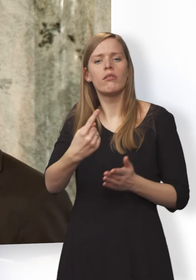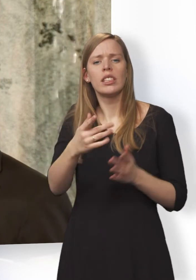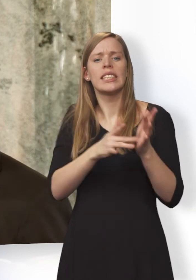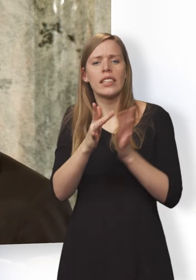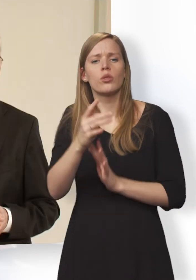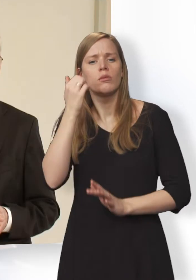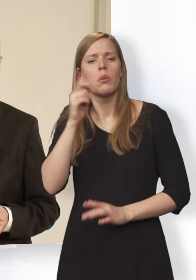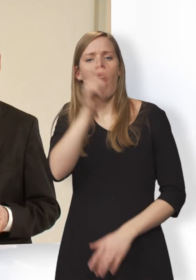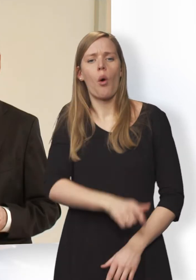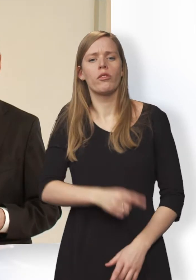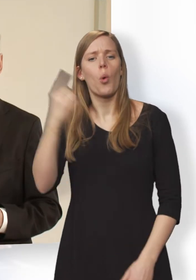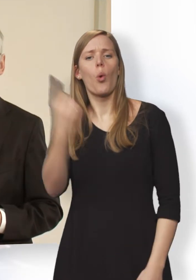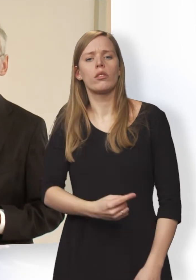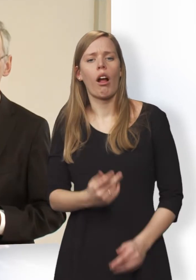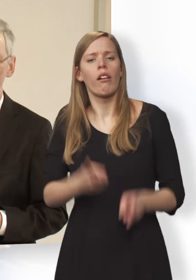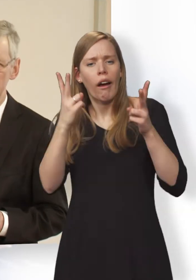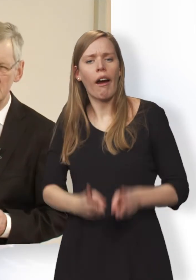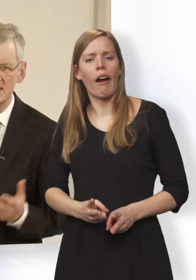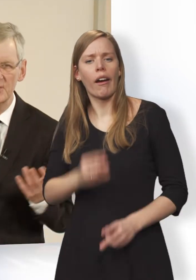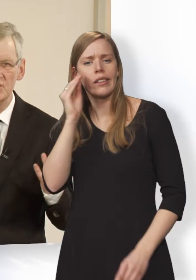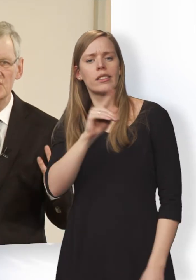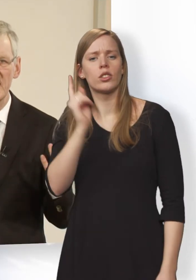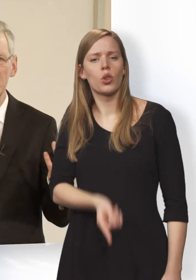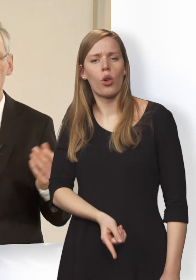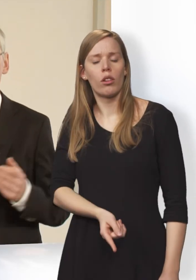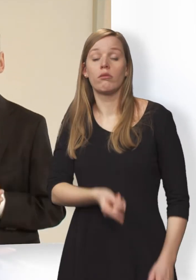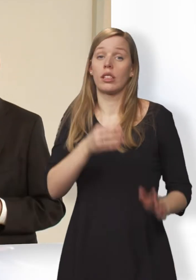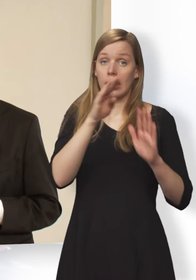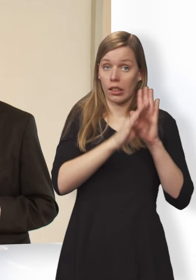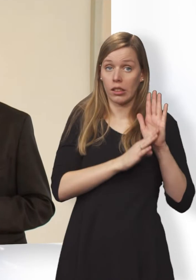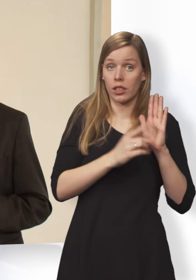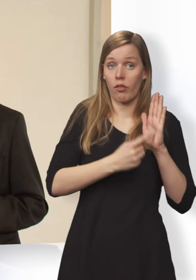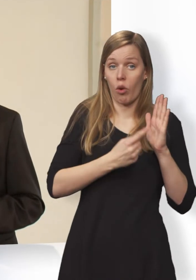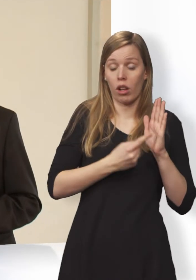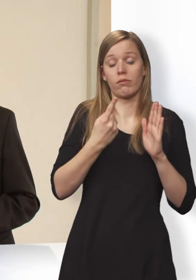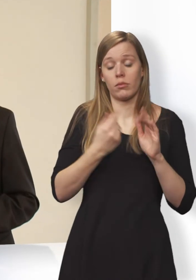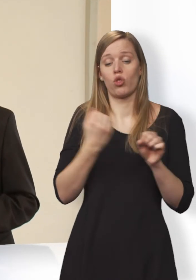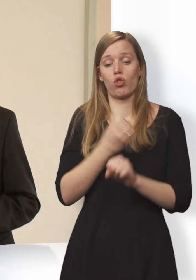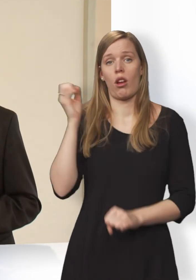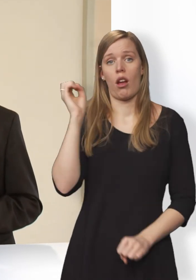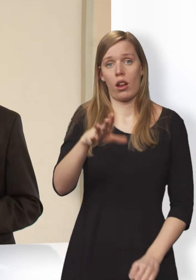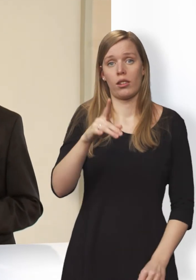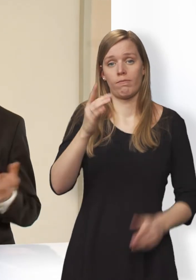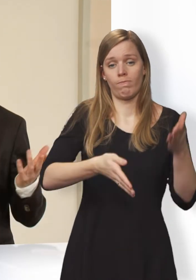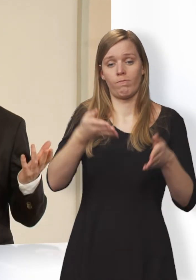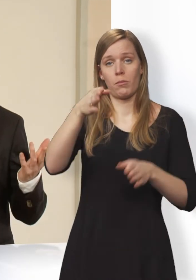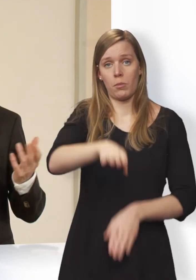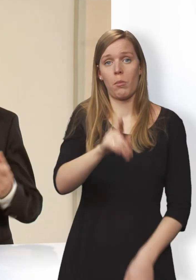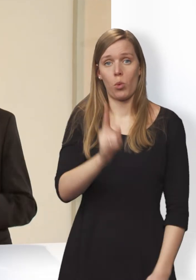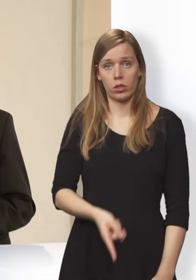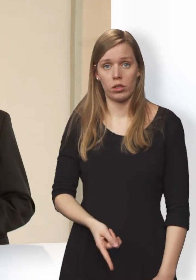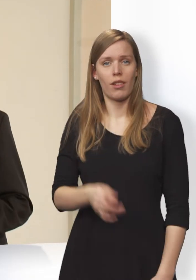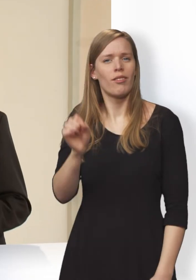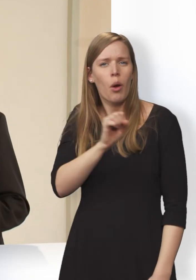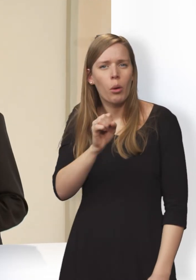so denken sie das gesetz fordert steinigung denn ehebruch solches tut man